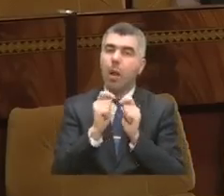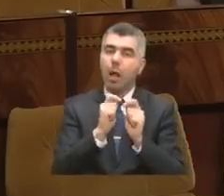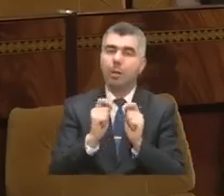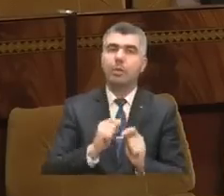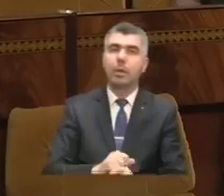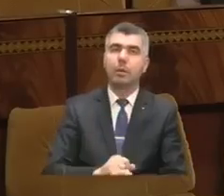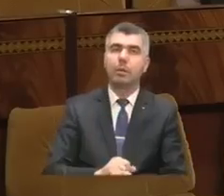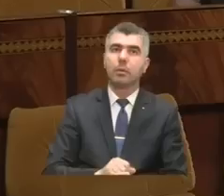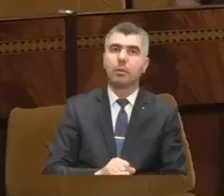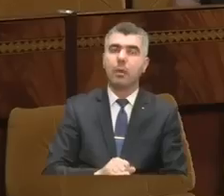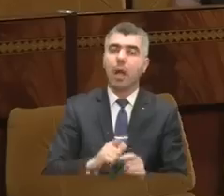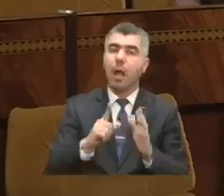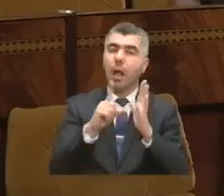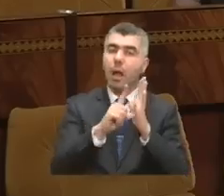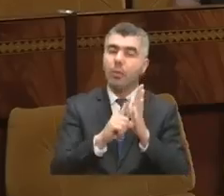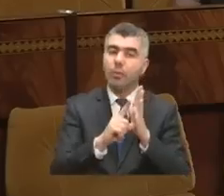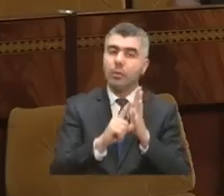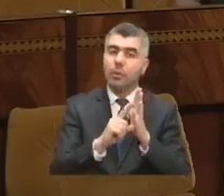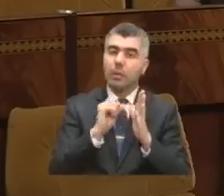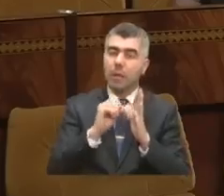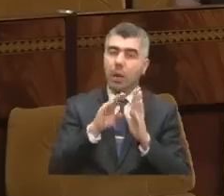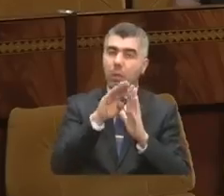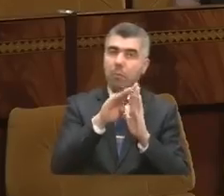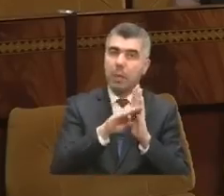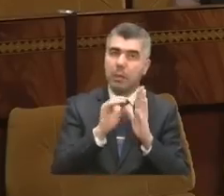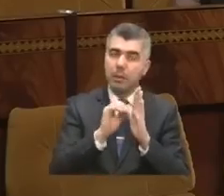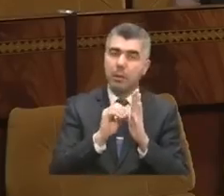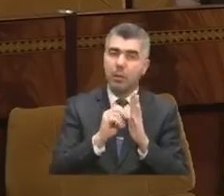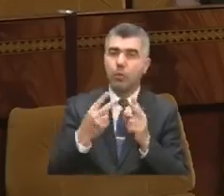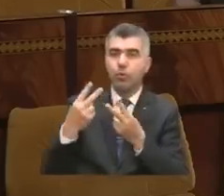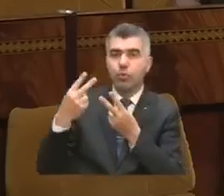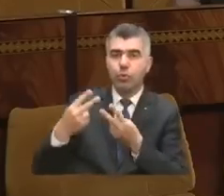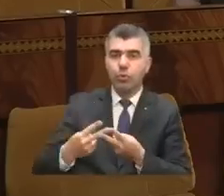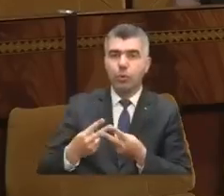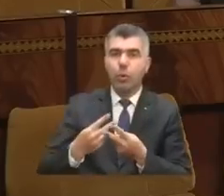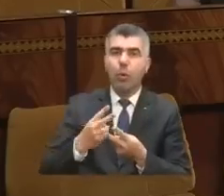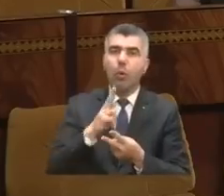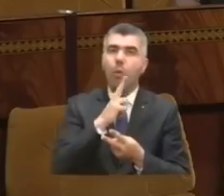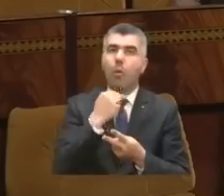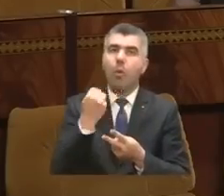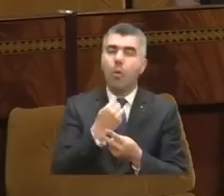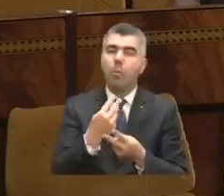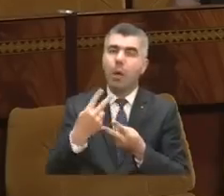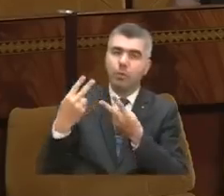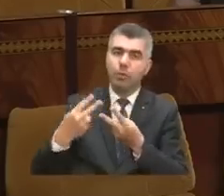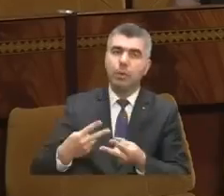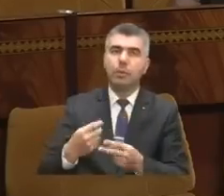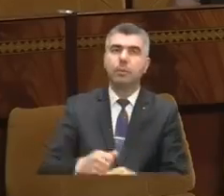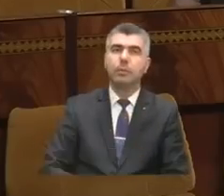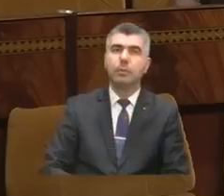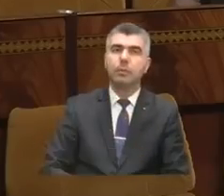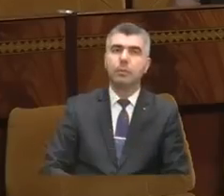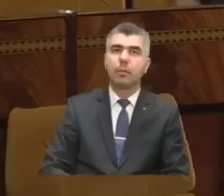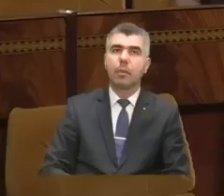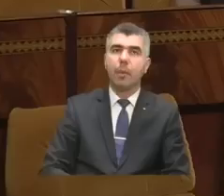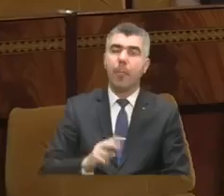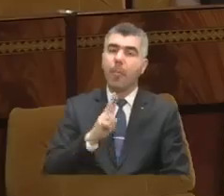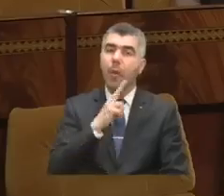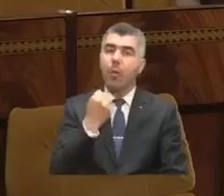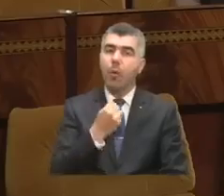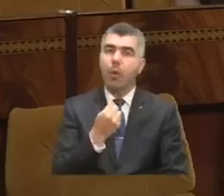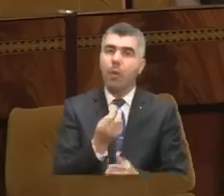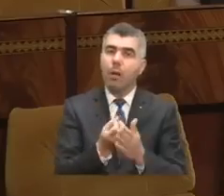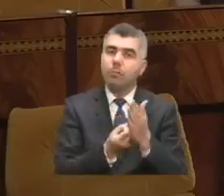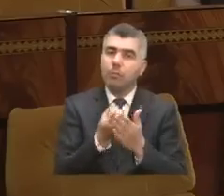جا النظام الداخلي فصلها مناقشه بحضور الحكومه، ستكون حاضره الحكومه، والحكومه الا بغات تعطي